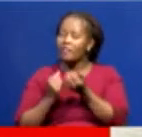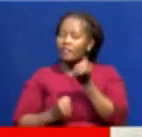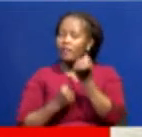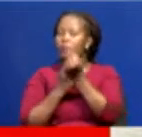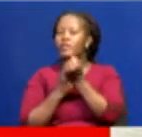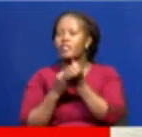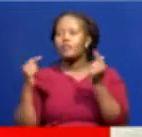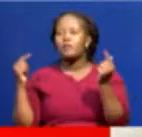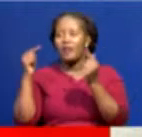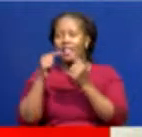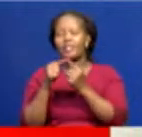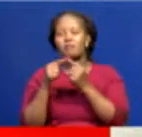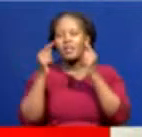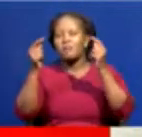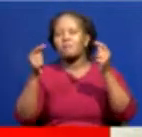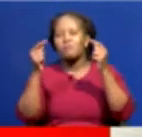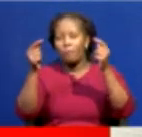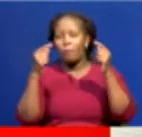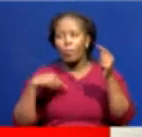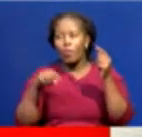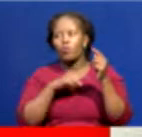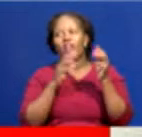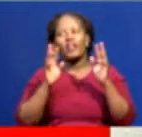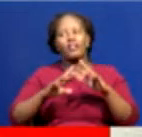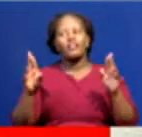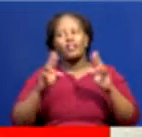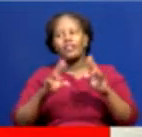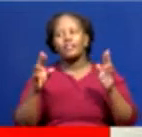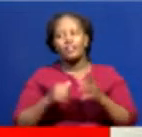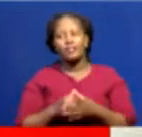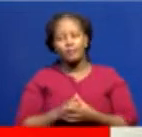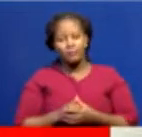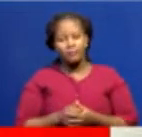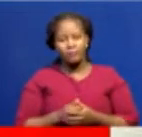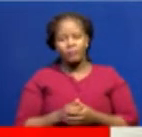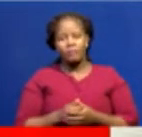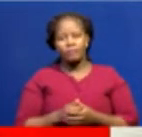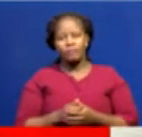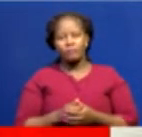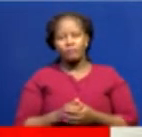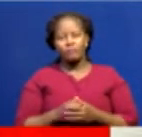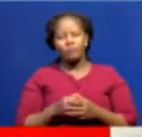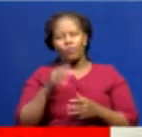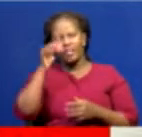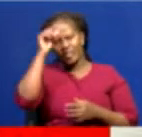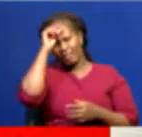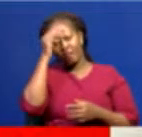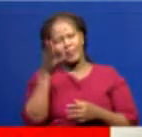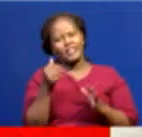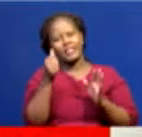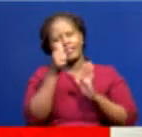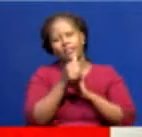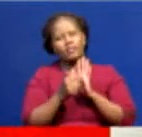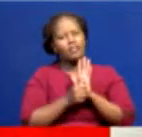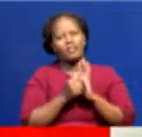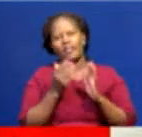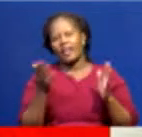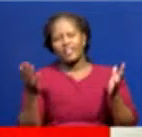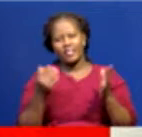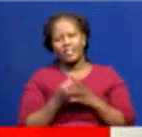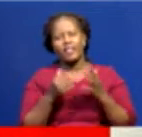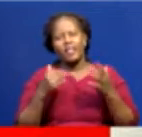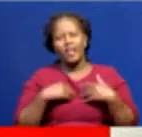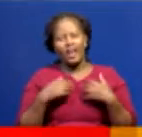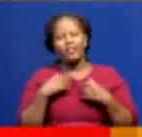tuko na wao gangari hapa kwa hapa, bumper to bumper. Yes. Naam, agenda ya serikali. Kumekuwa na athari